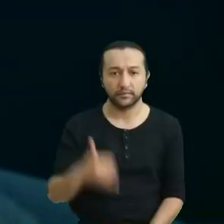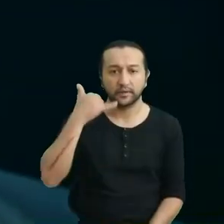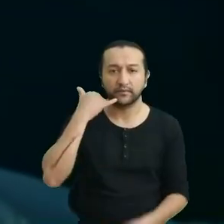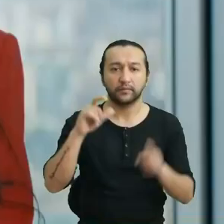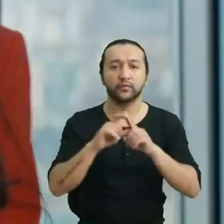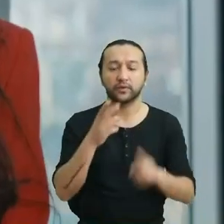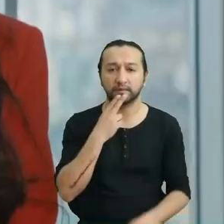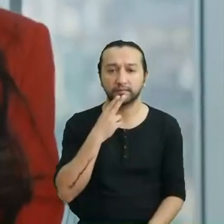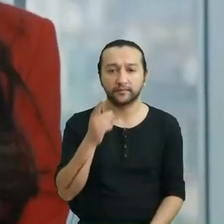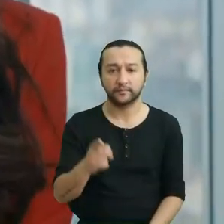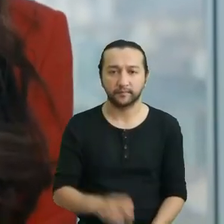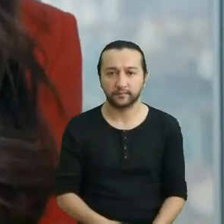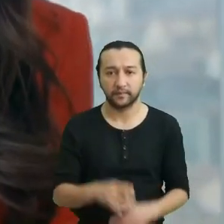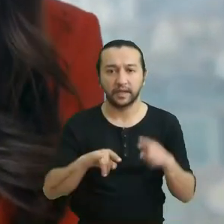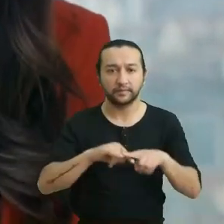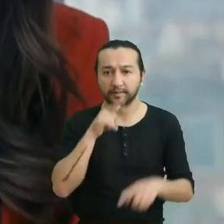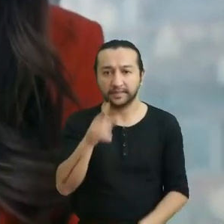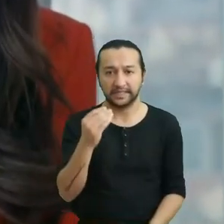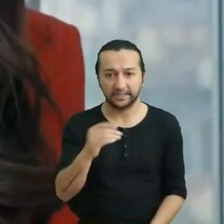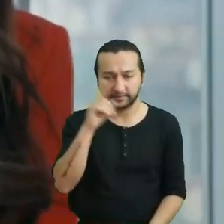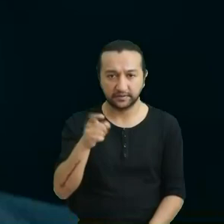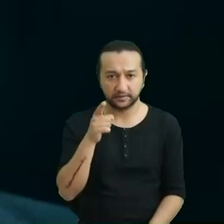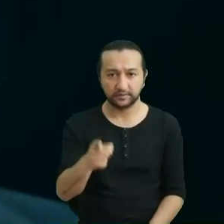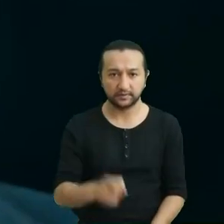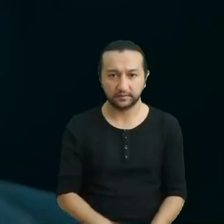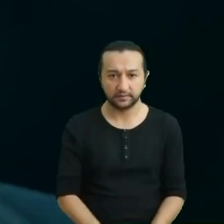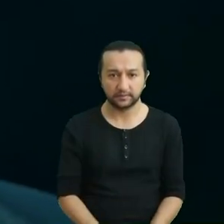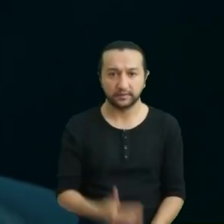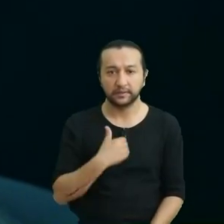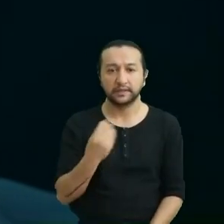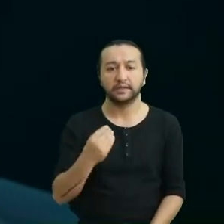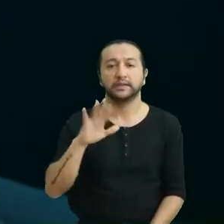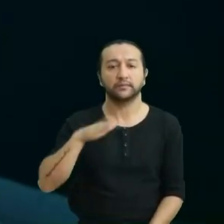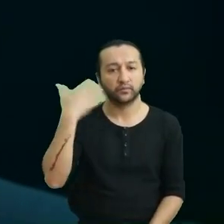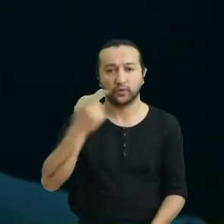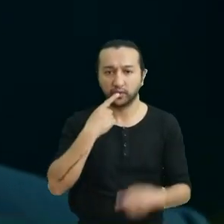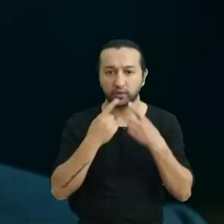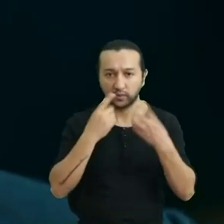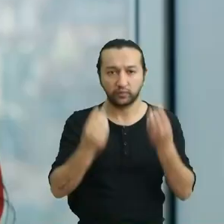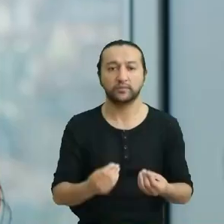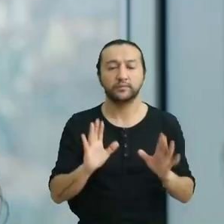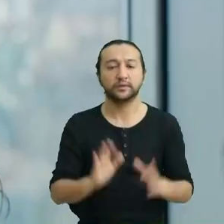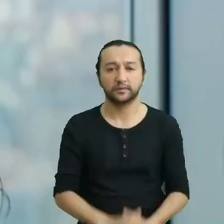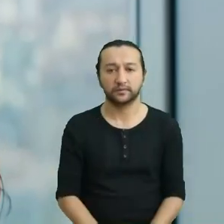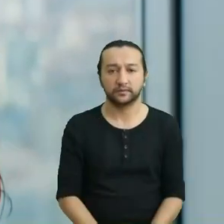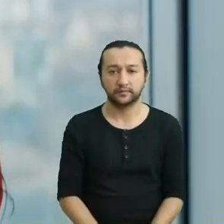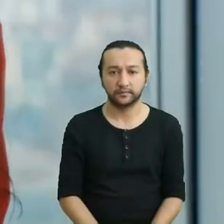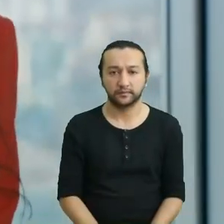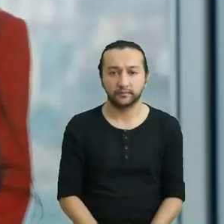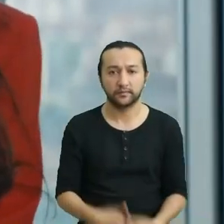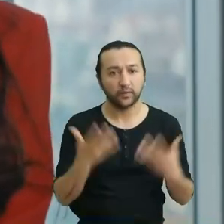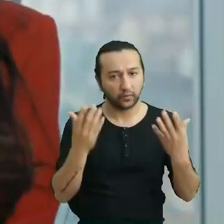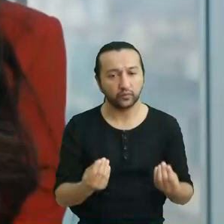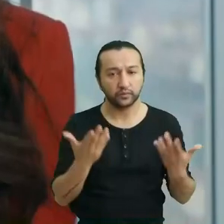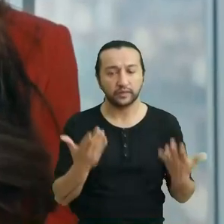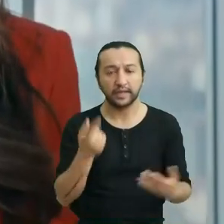Efendim Duran. Hamza Bey iyi misiniz? İyi değilim. Sonra konuşsak olmaz mı?